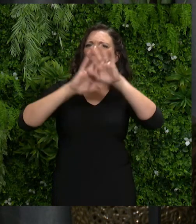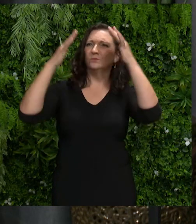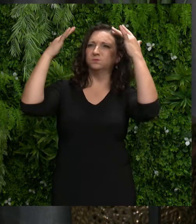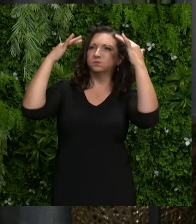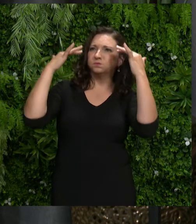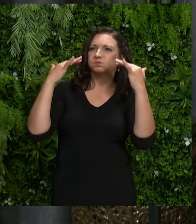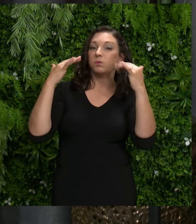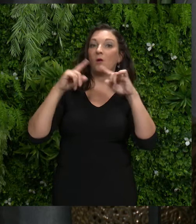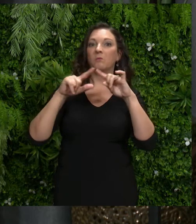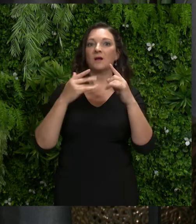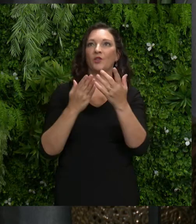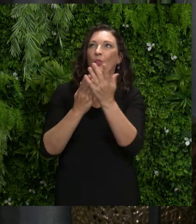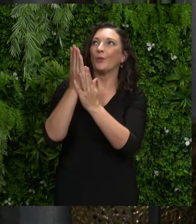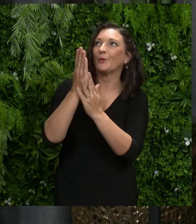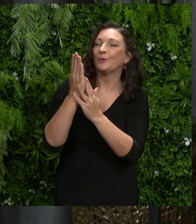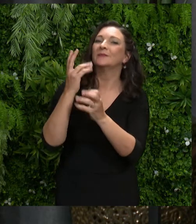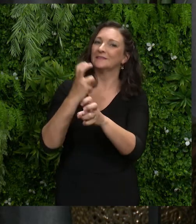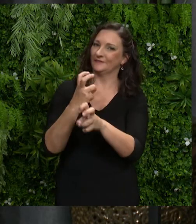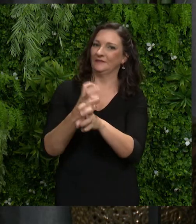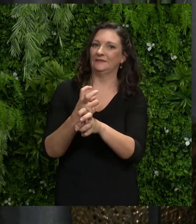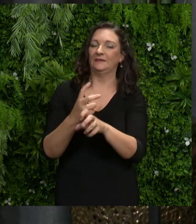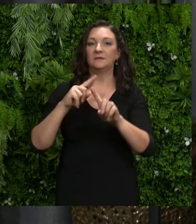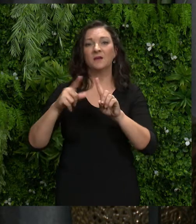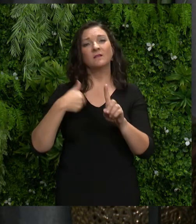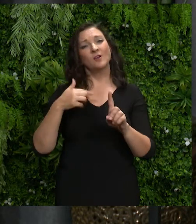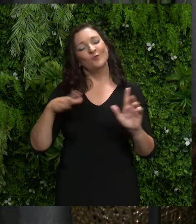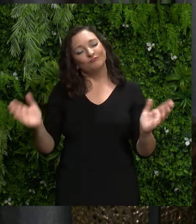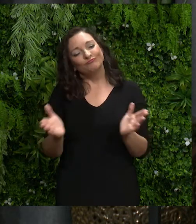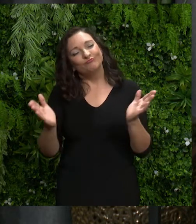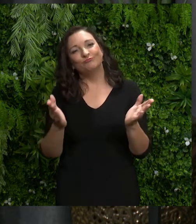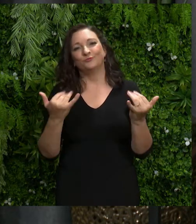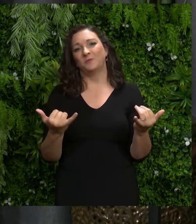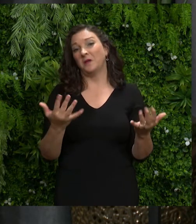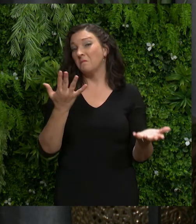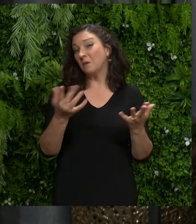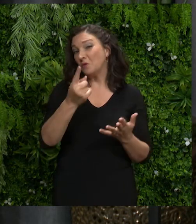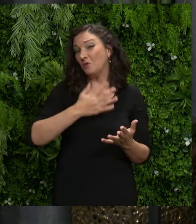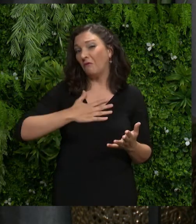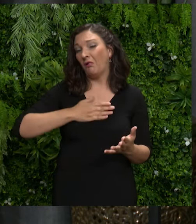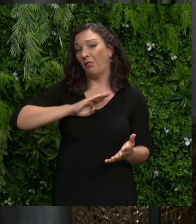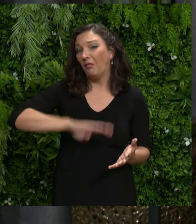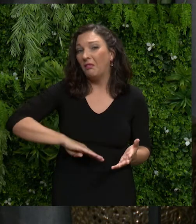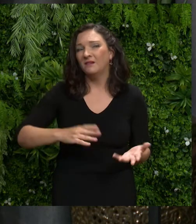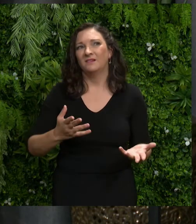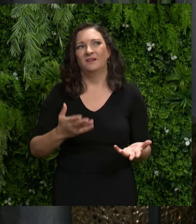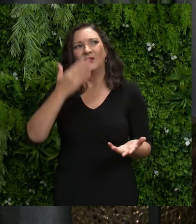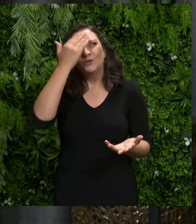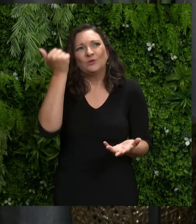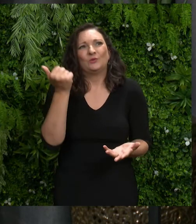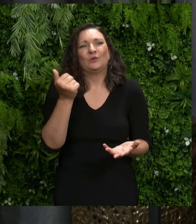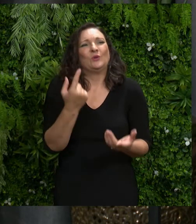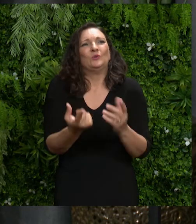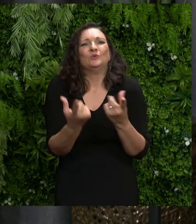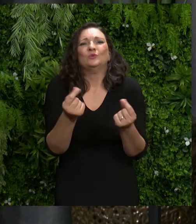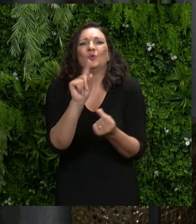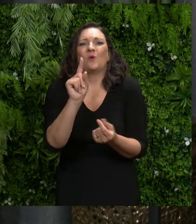pad deur te vind. Maar ek wil vandag vir jou bemoedig en sê, as jy op so 'n plek is waar jy nie weet wat jy te